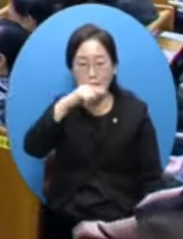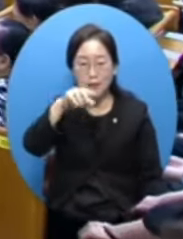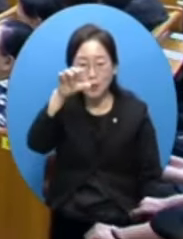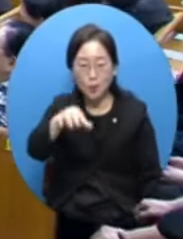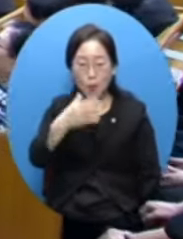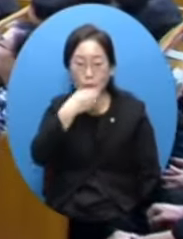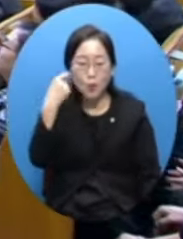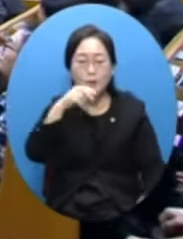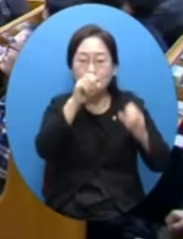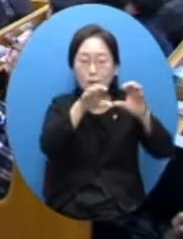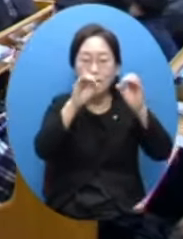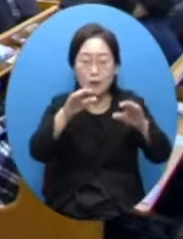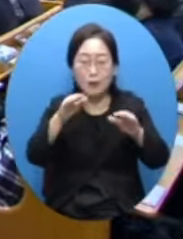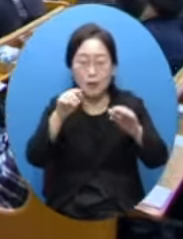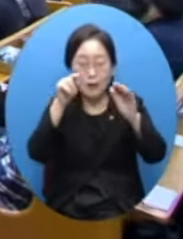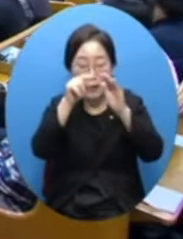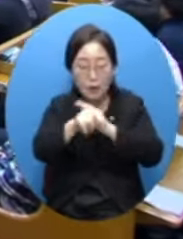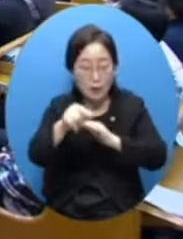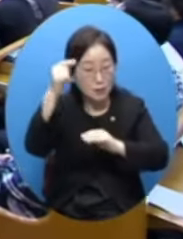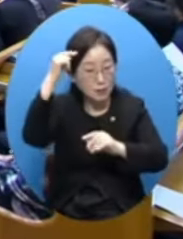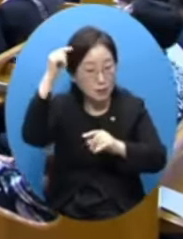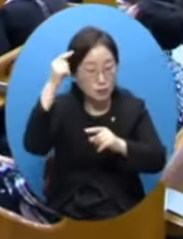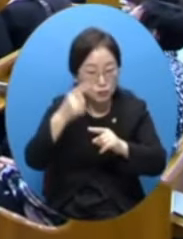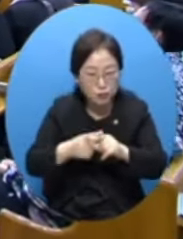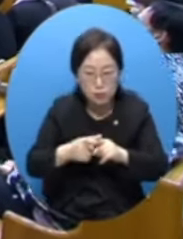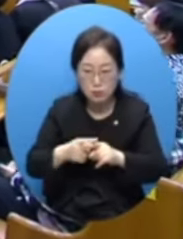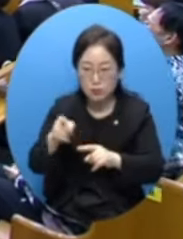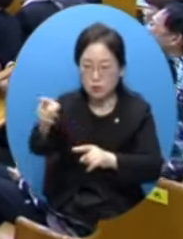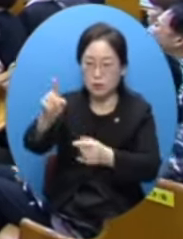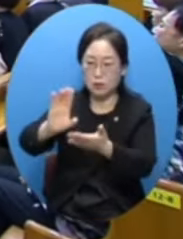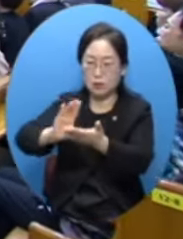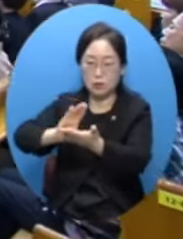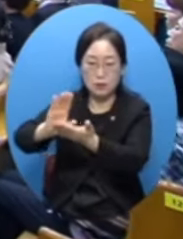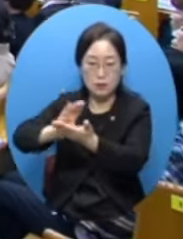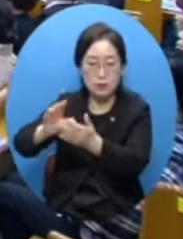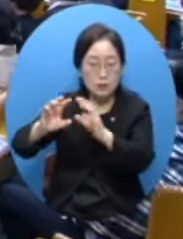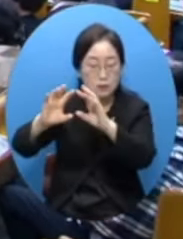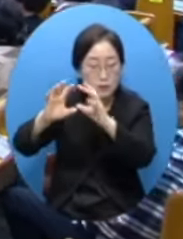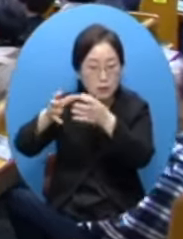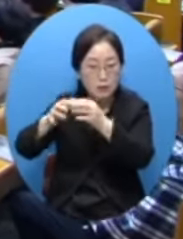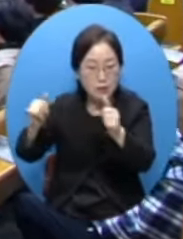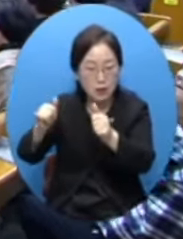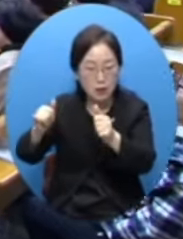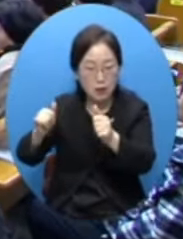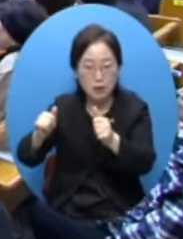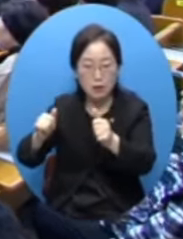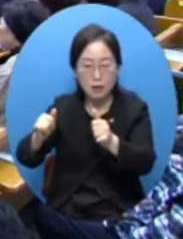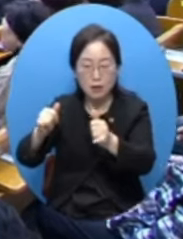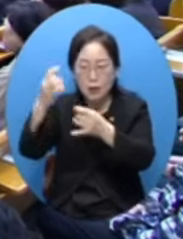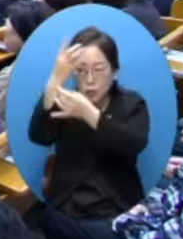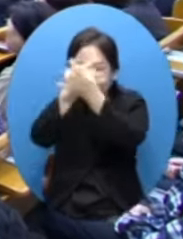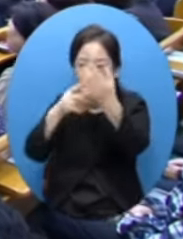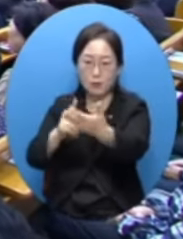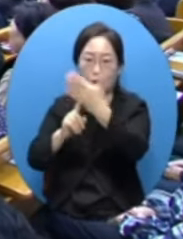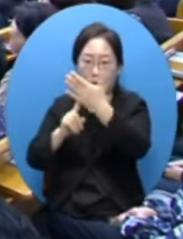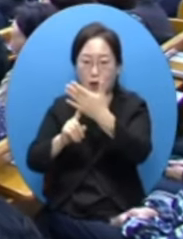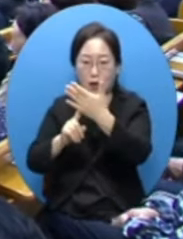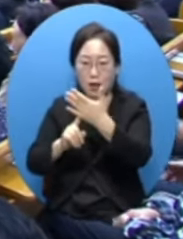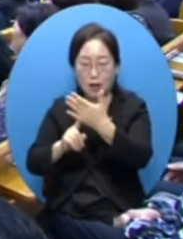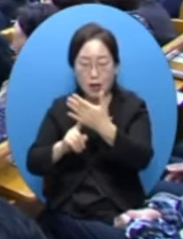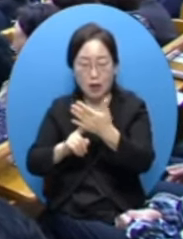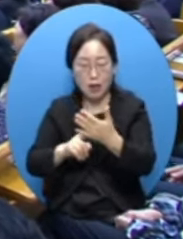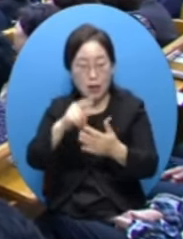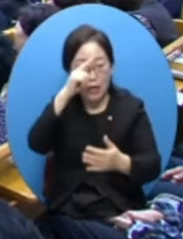하다가 옛 그리스 사람 마게도니아 사람을 환상 가운데 만나서 그가 방향을 유럽으로